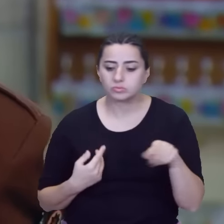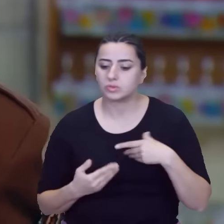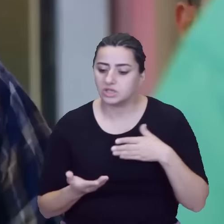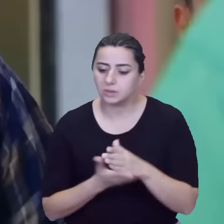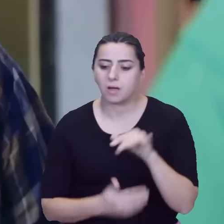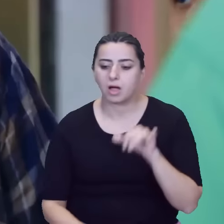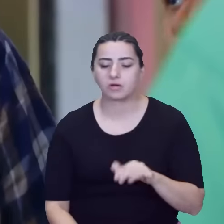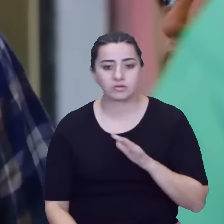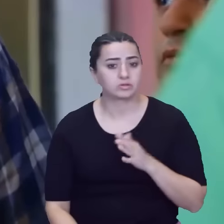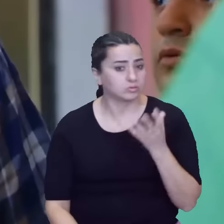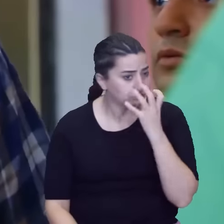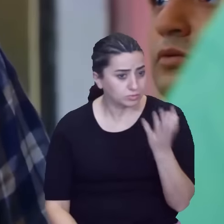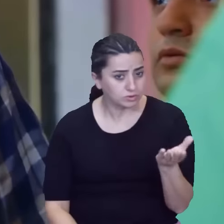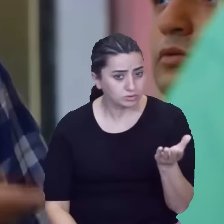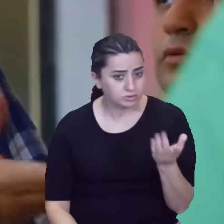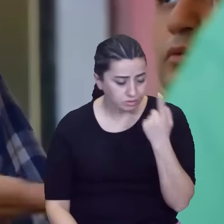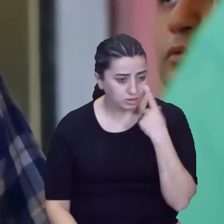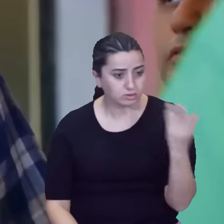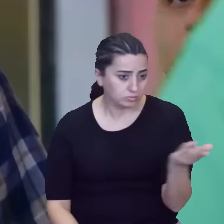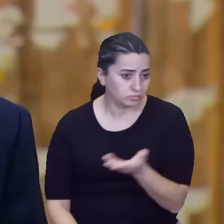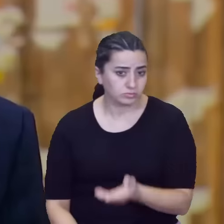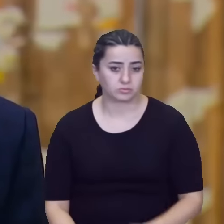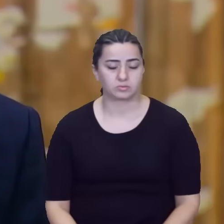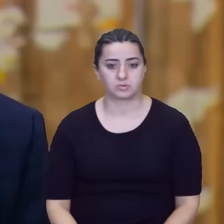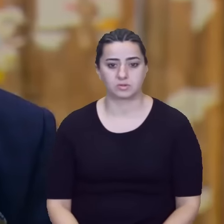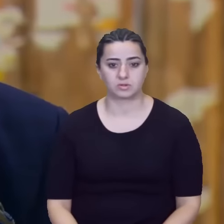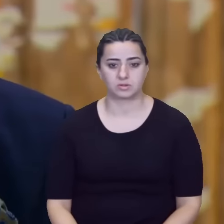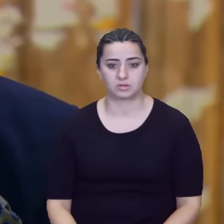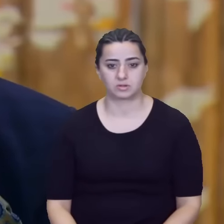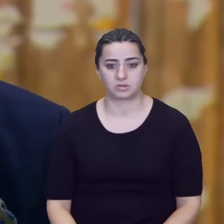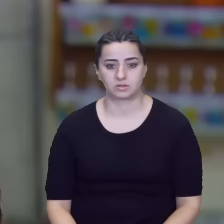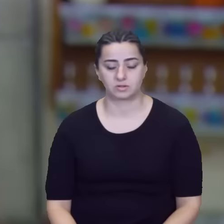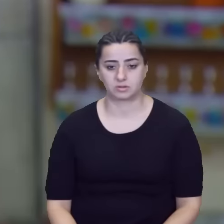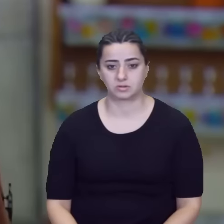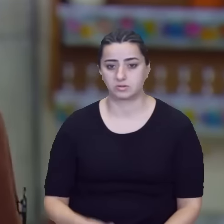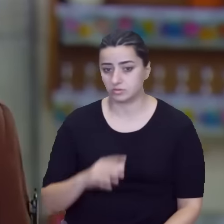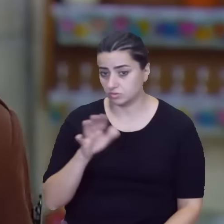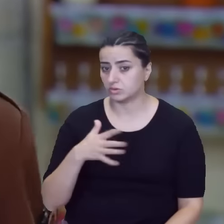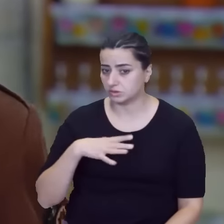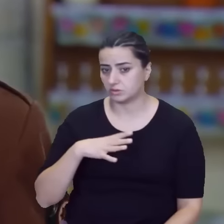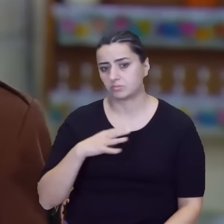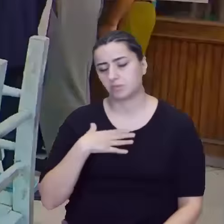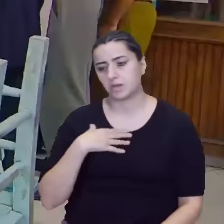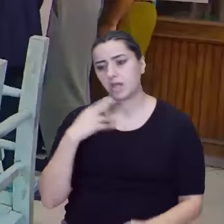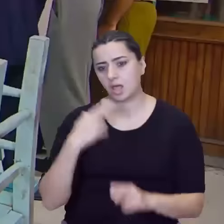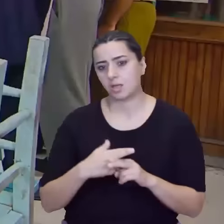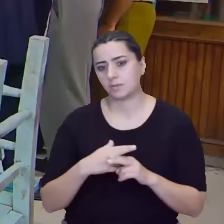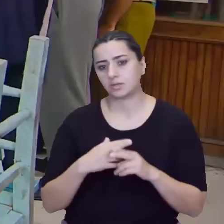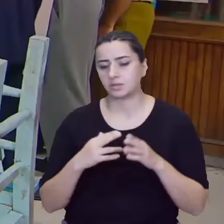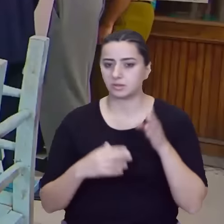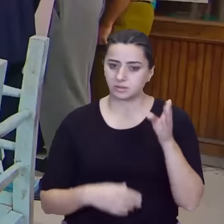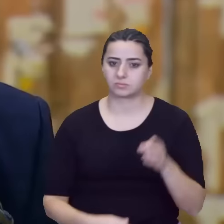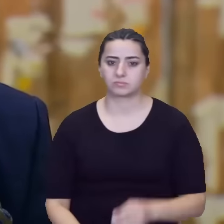müdahale hakkım var. Tamam, ne bekliyorsun ya? Devlet, müdahale et. Madem o kadar yoğun istek var, ben o zaman hemen müdahale